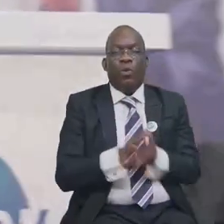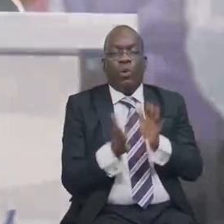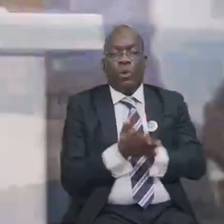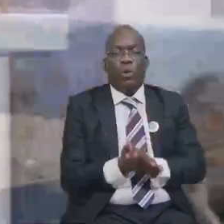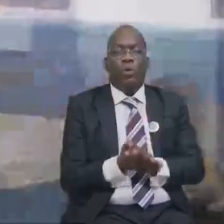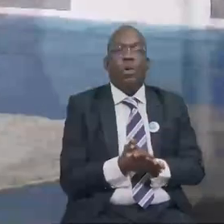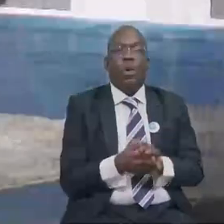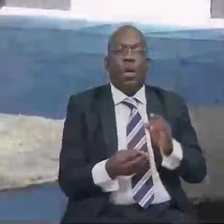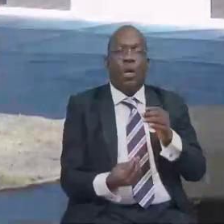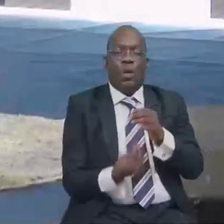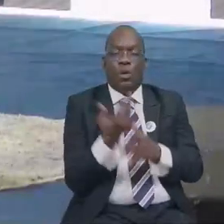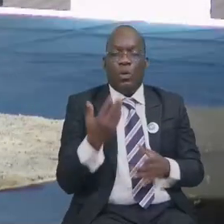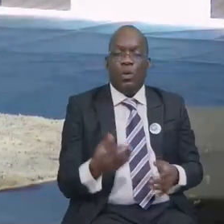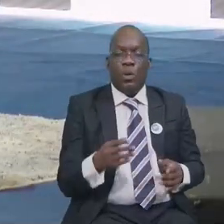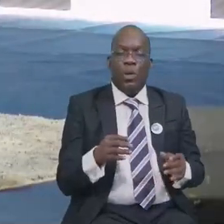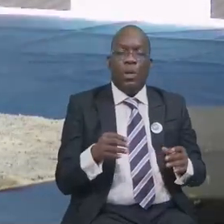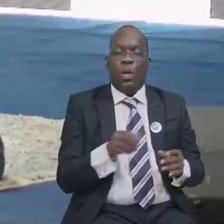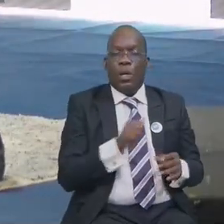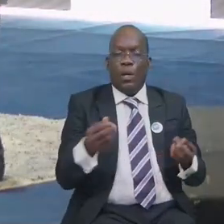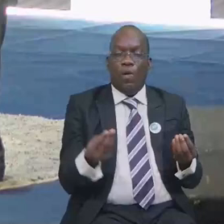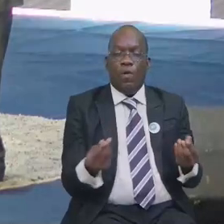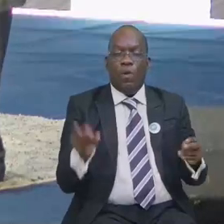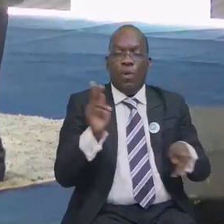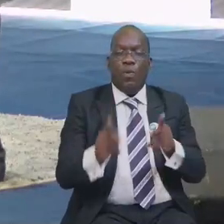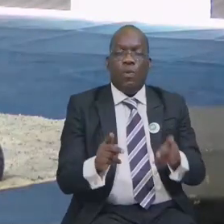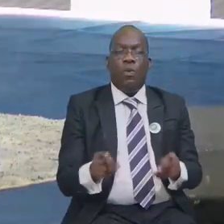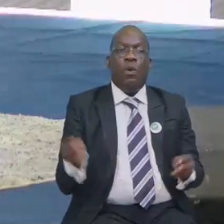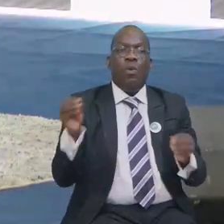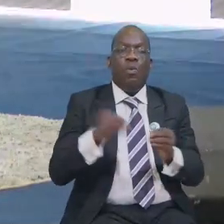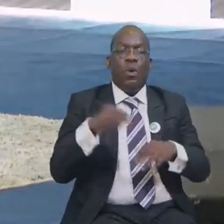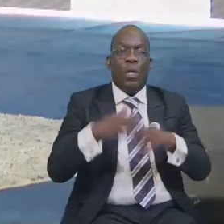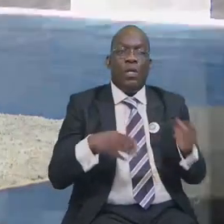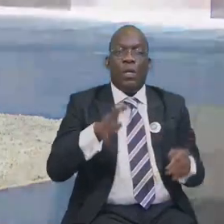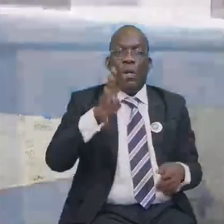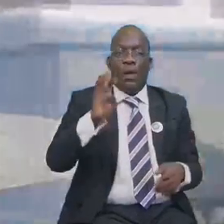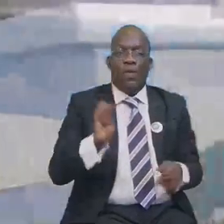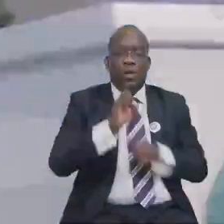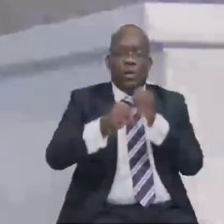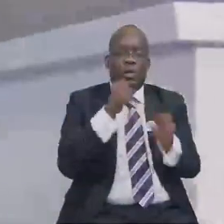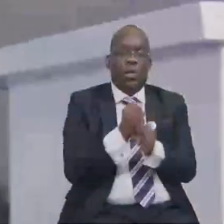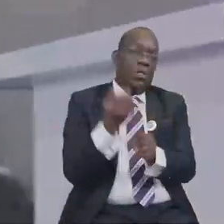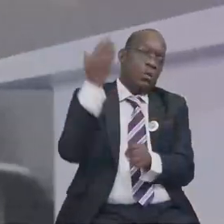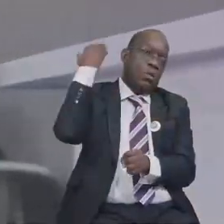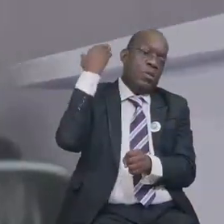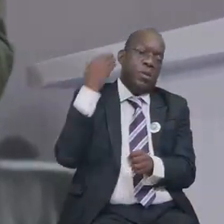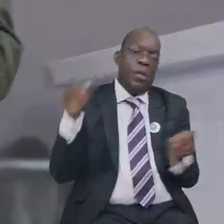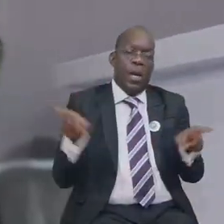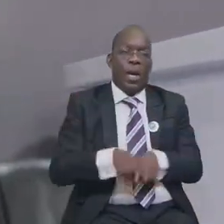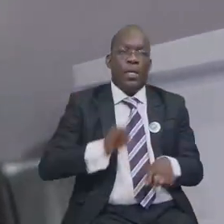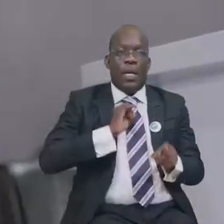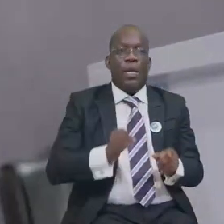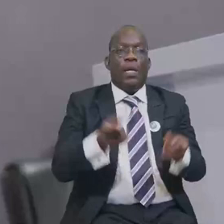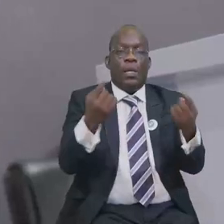à l'époque, quand j'étais venu, il y a de plus de 40 ans de cela, quand j'étais venu et j'étais